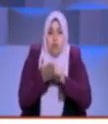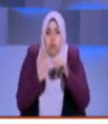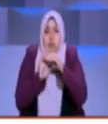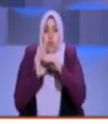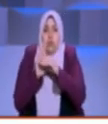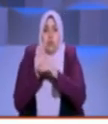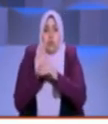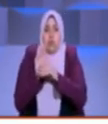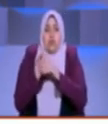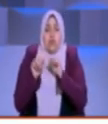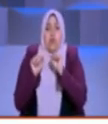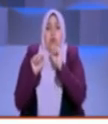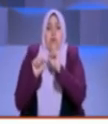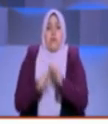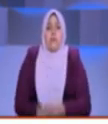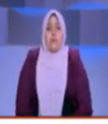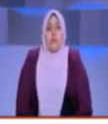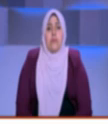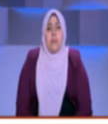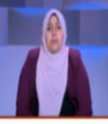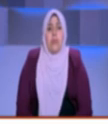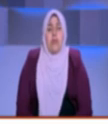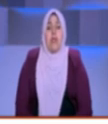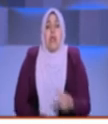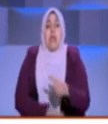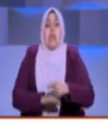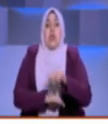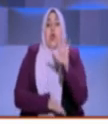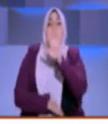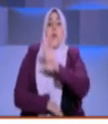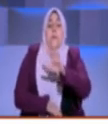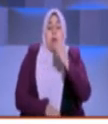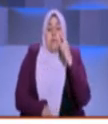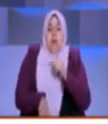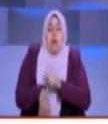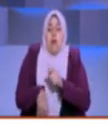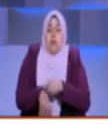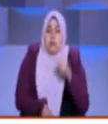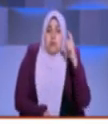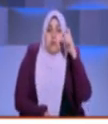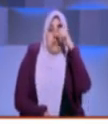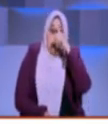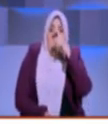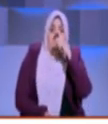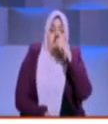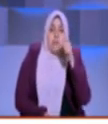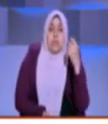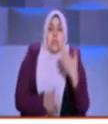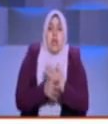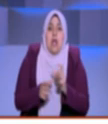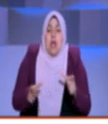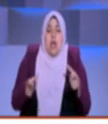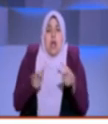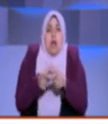الأوروبية أورسولا فوندرلاين. الدول الأوروبية في أغلبها تعايش أوقاتا صعبة على مستوى حصر